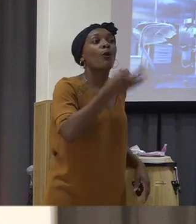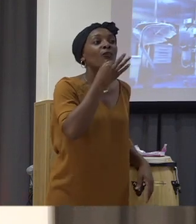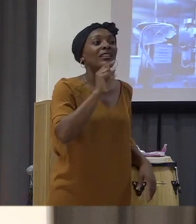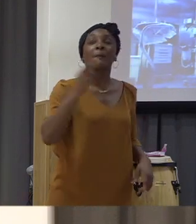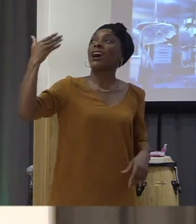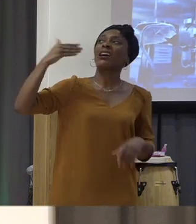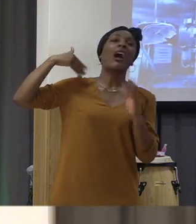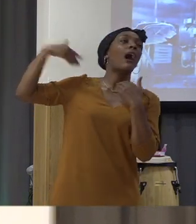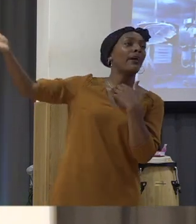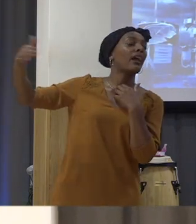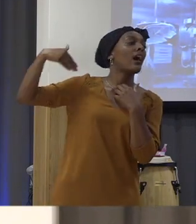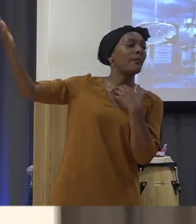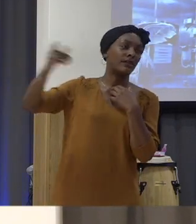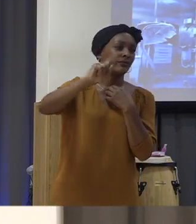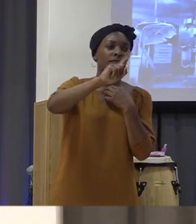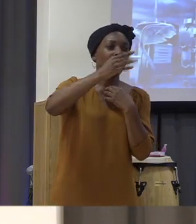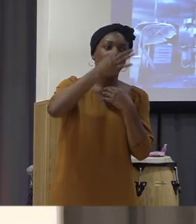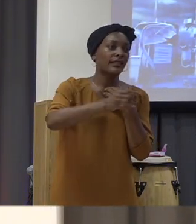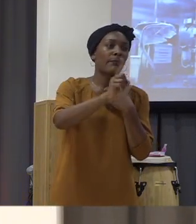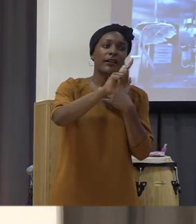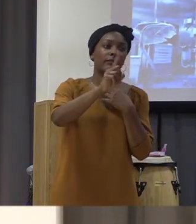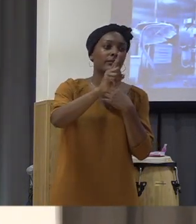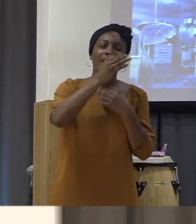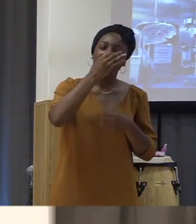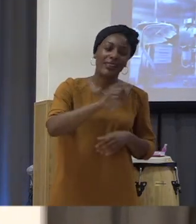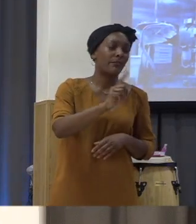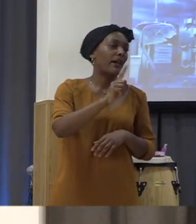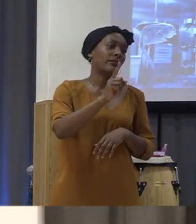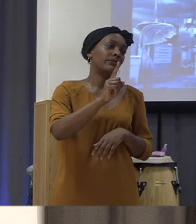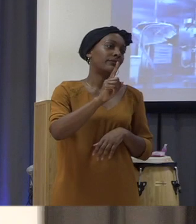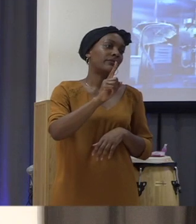passez pas à côté de ce que Dieu place devant vous.